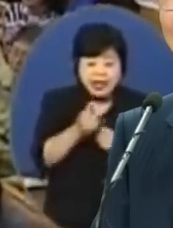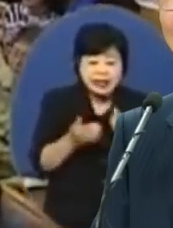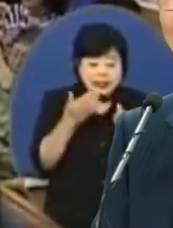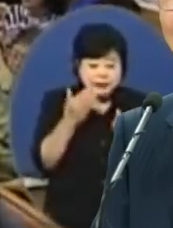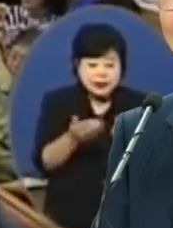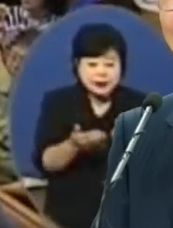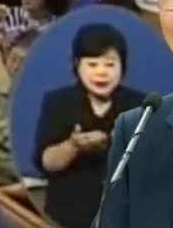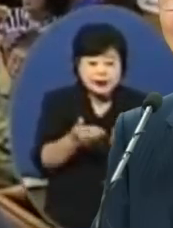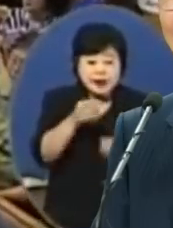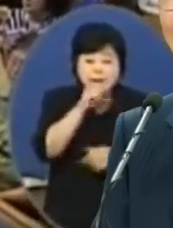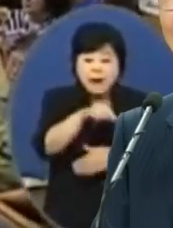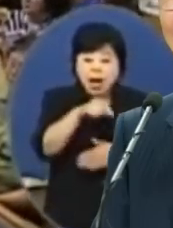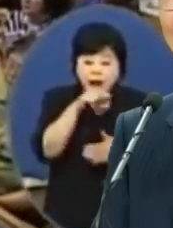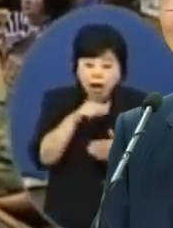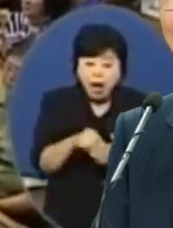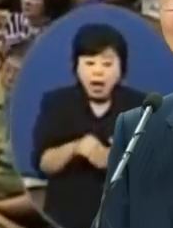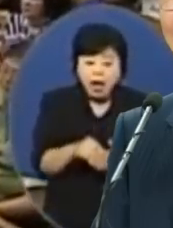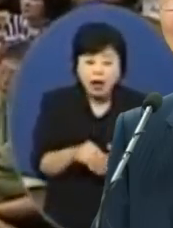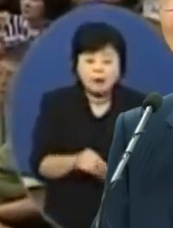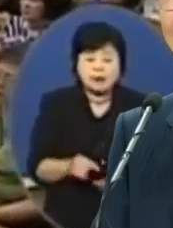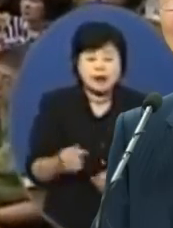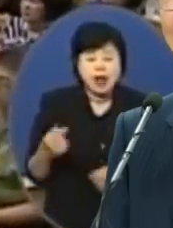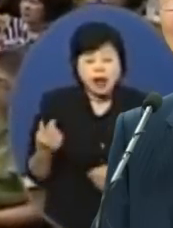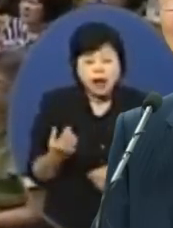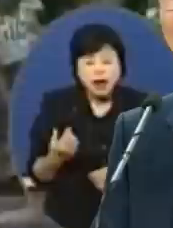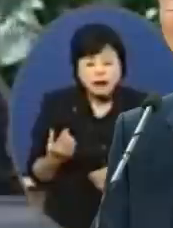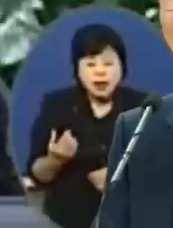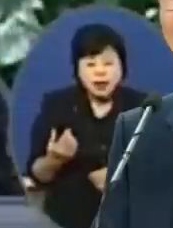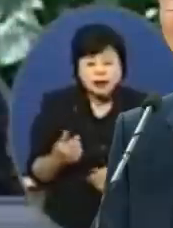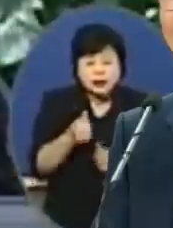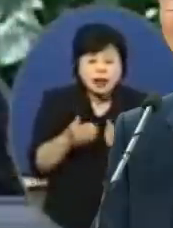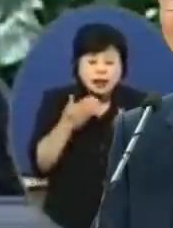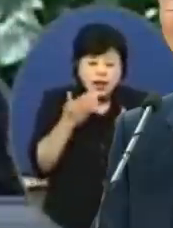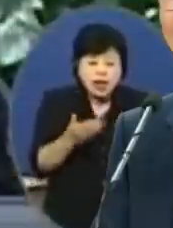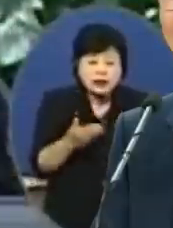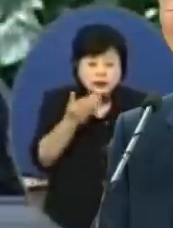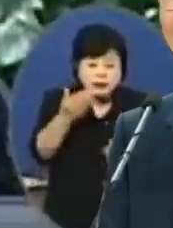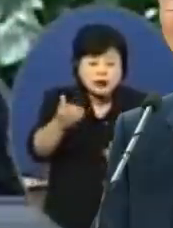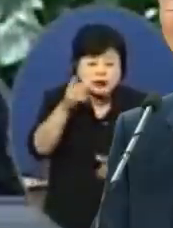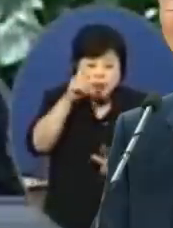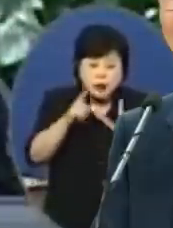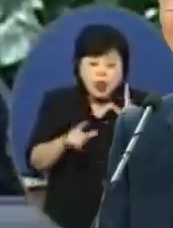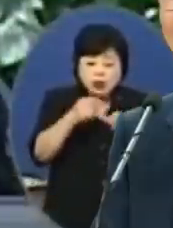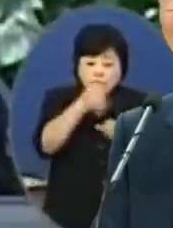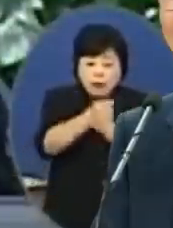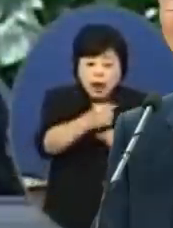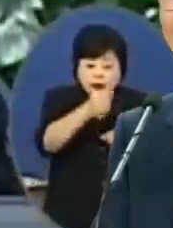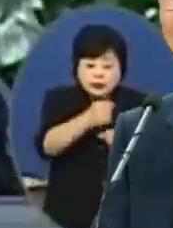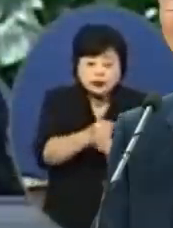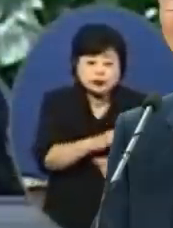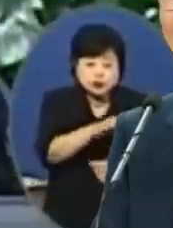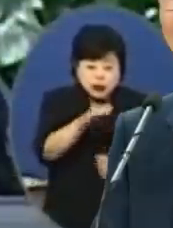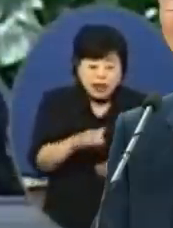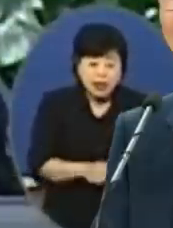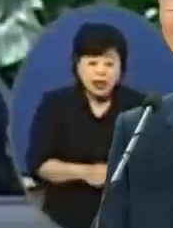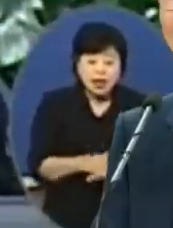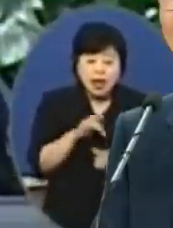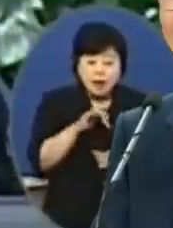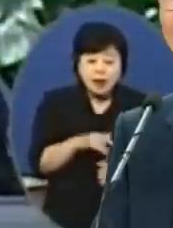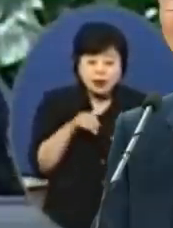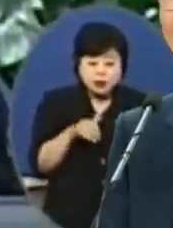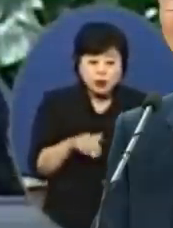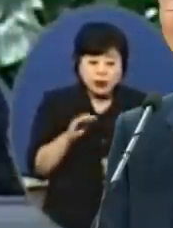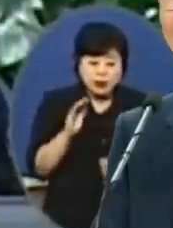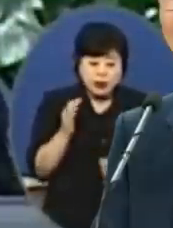하나님이 마음이 말할 수 없이 아팠습니다. 하나님이 당신의 형상으로 만든 우리가 마귀의